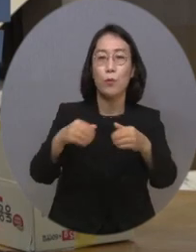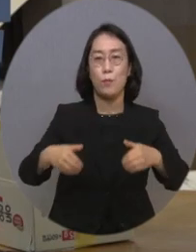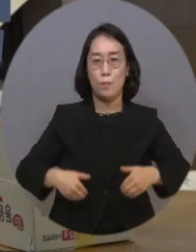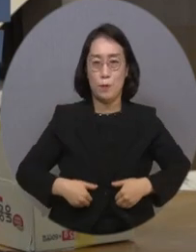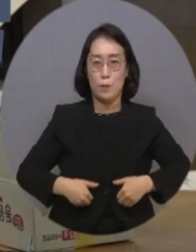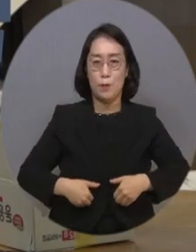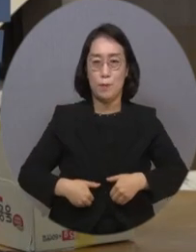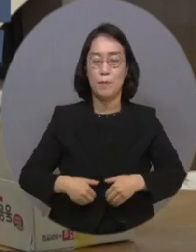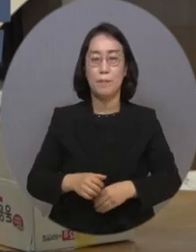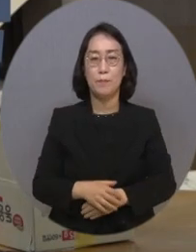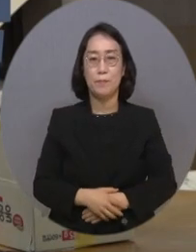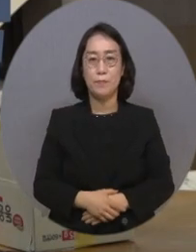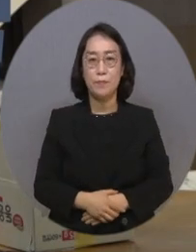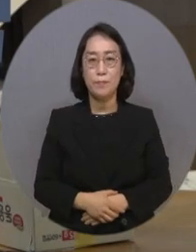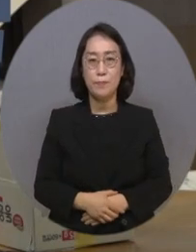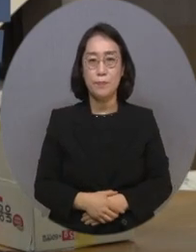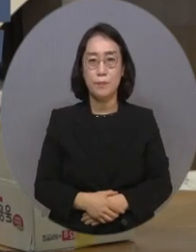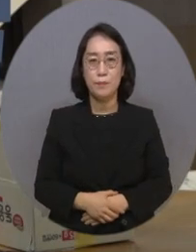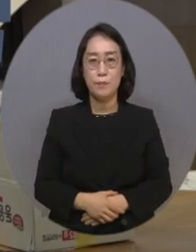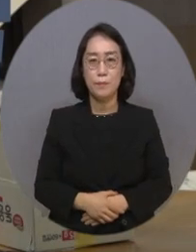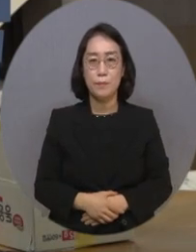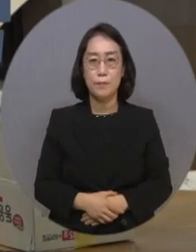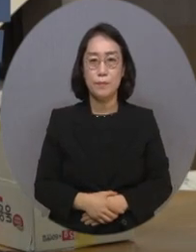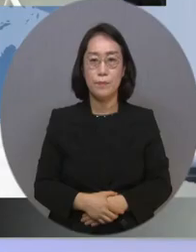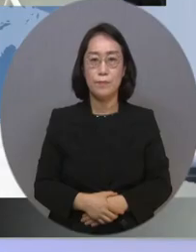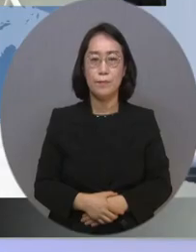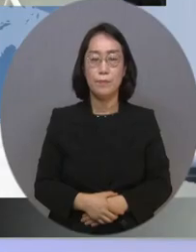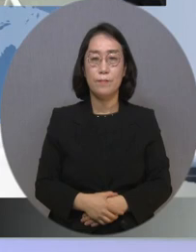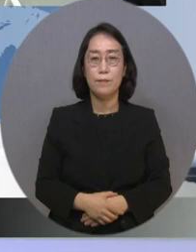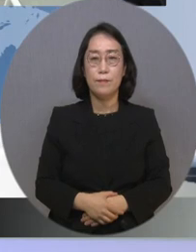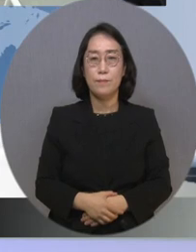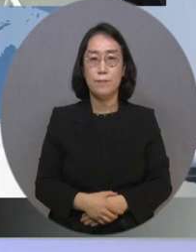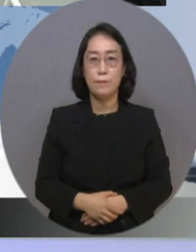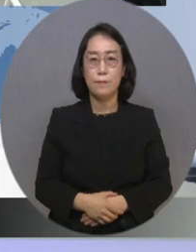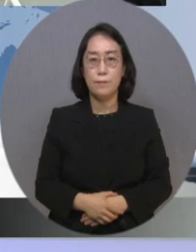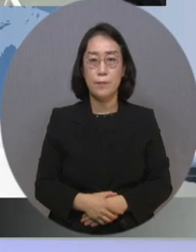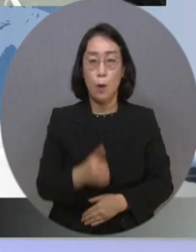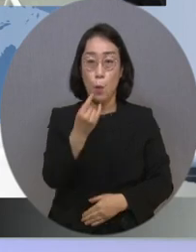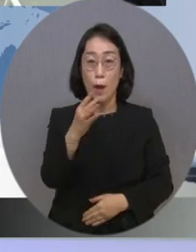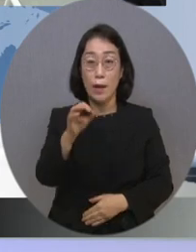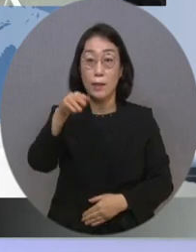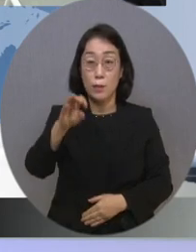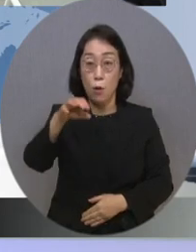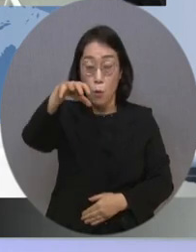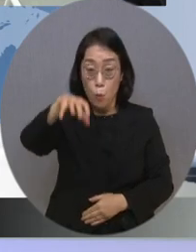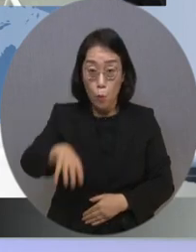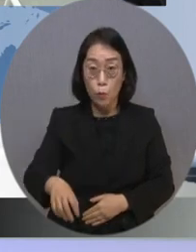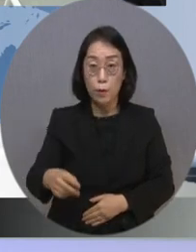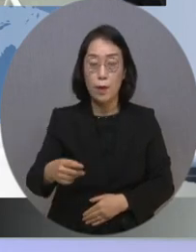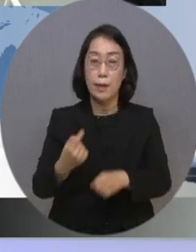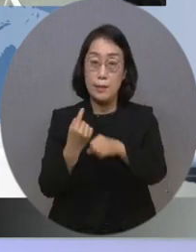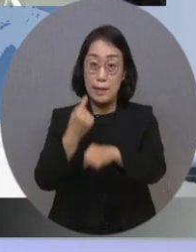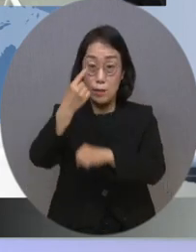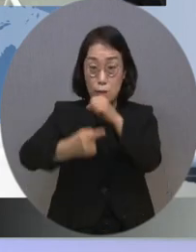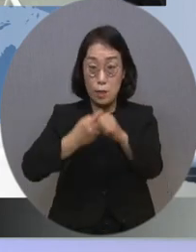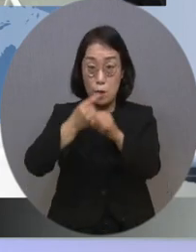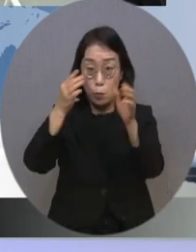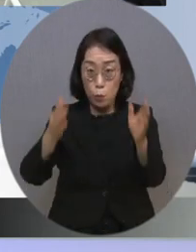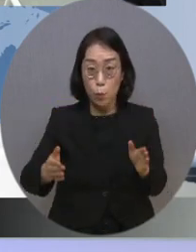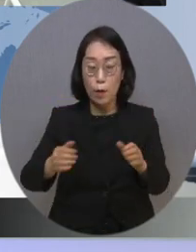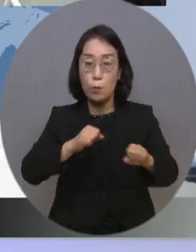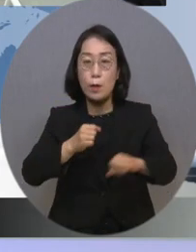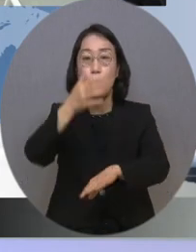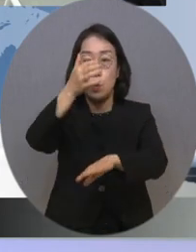보입니다. 복지TV 경기방송 정선입니다. 강원도 횡성군이 2022년 주요 성과와